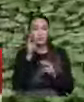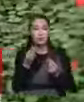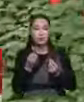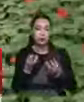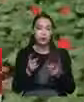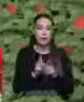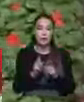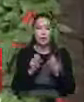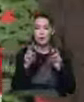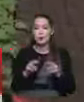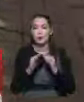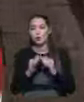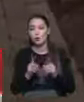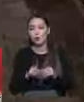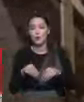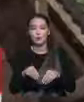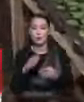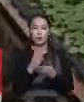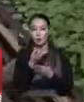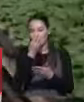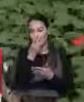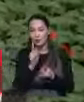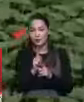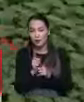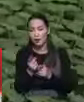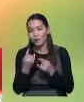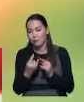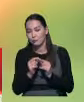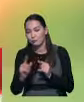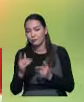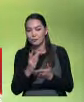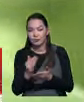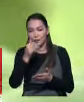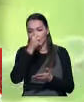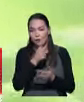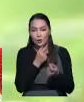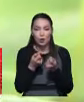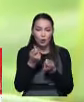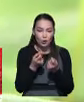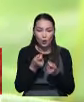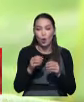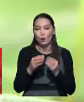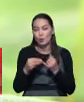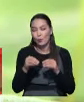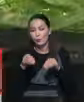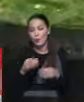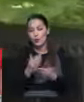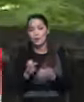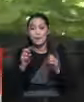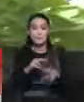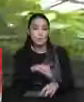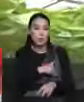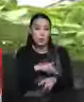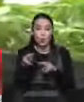арнайы жылыжайларда өсіріледі. Гүлді онда сәби дейім әпелейді. Ақпаннан бастап тұқымы топыраққа егіледі. Арнайы температурада